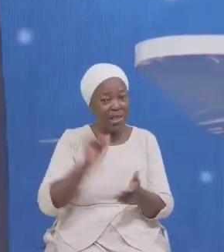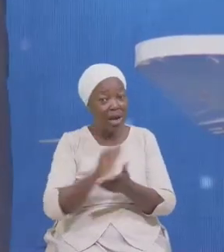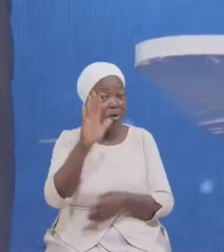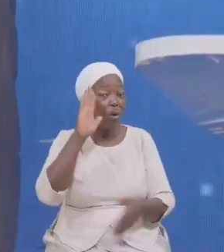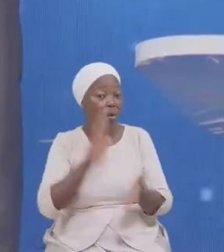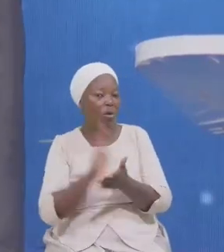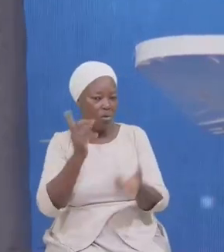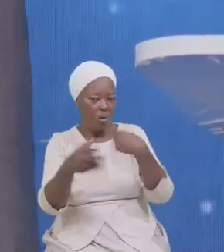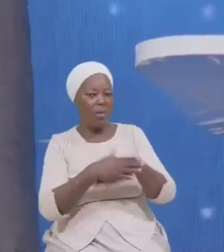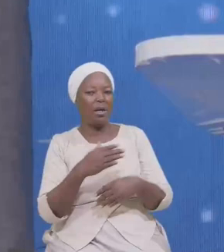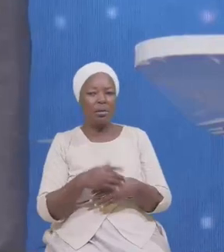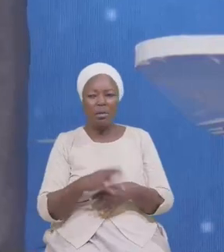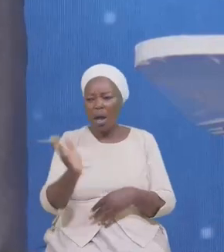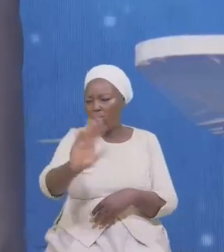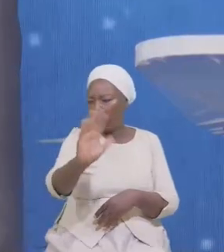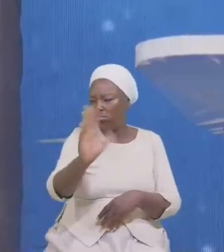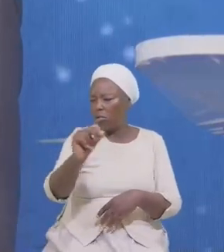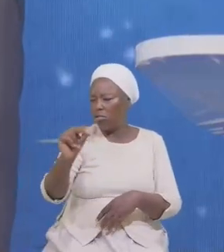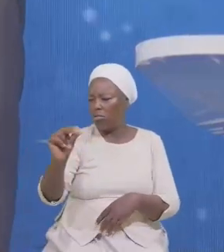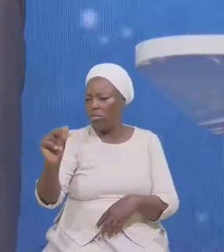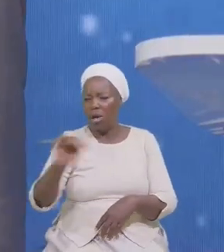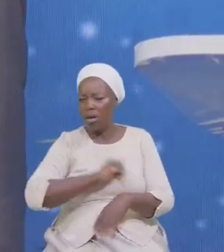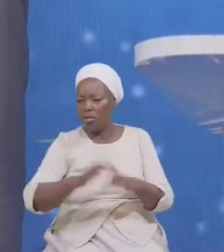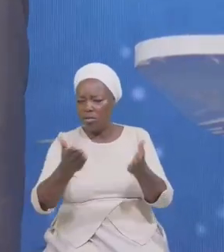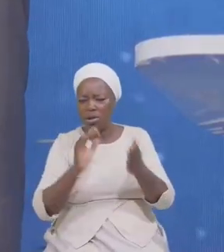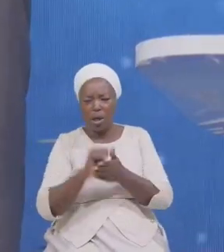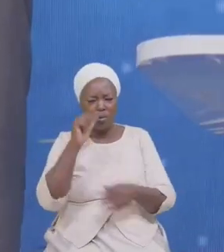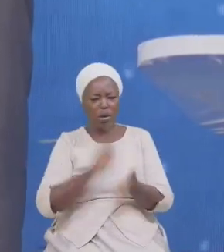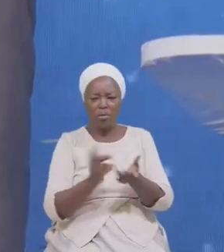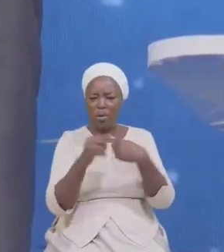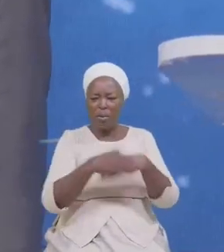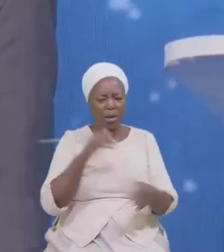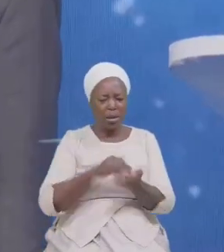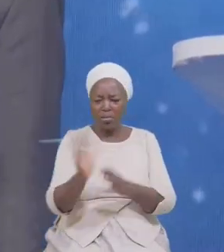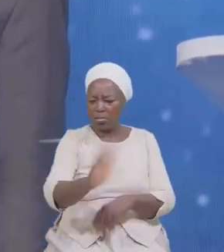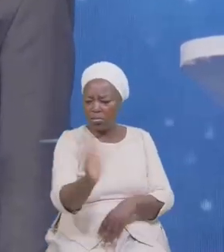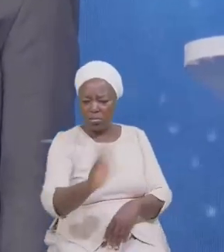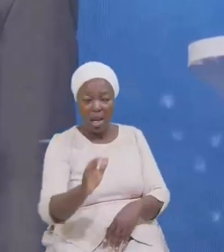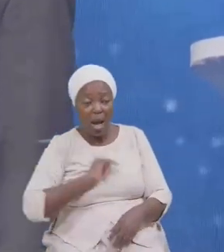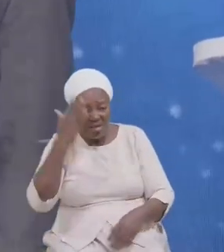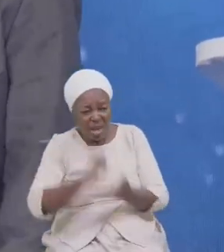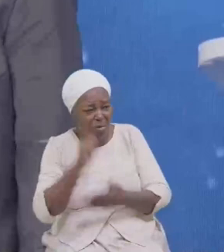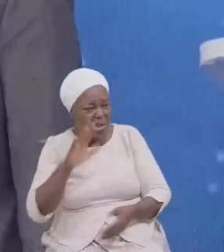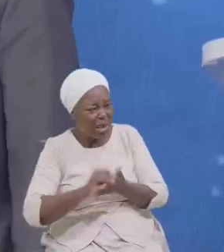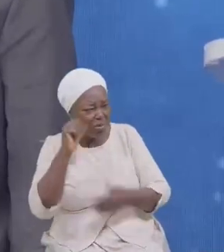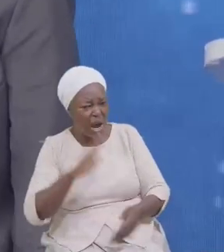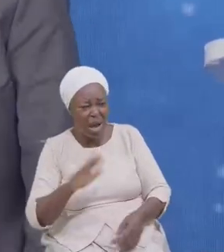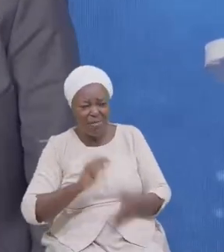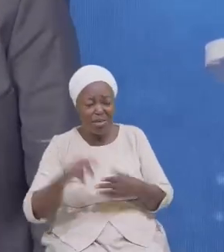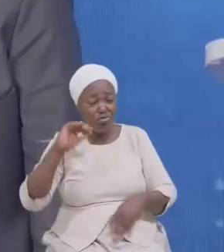revenir. Il dit, non, pasteur, je connais cette femme. Hein. Une fois qu'elle prend sa décision là, elle